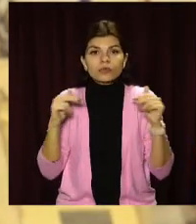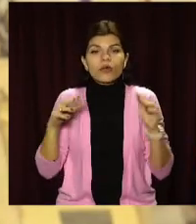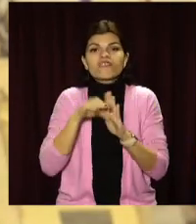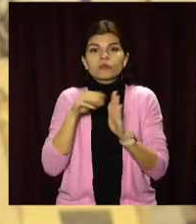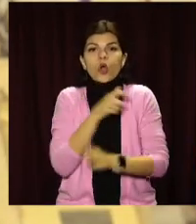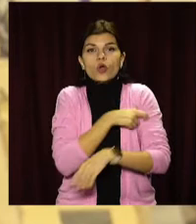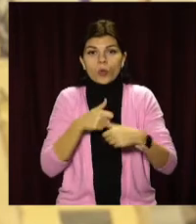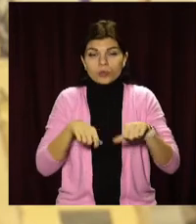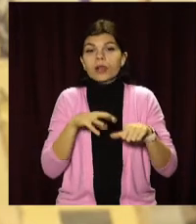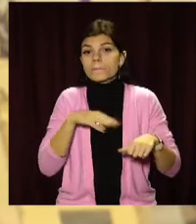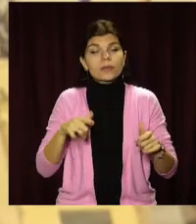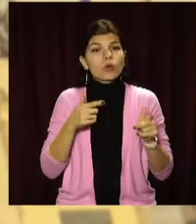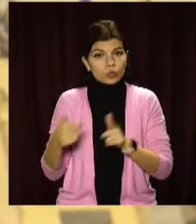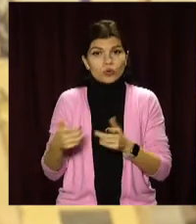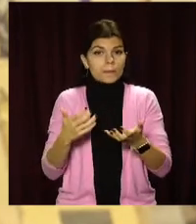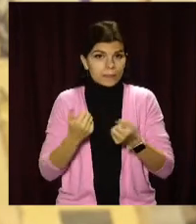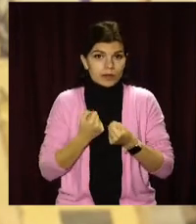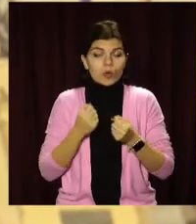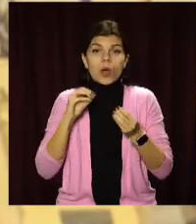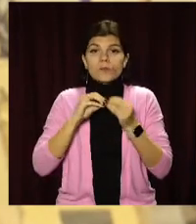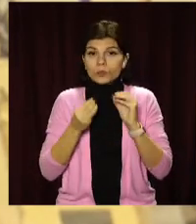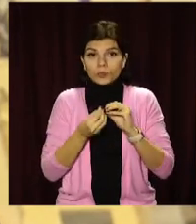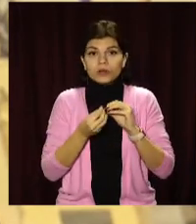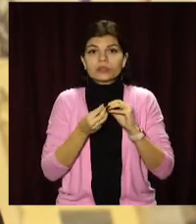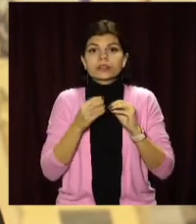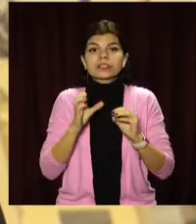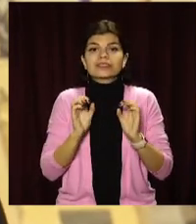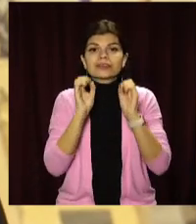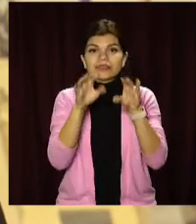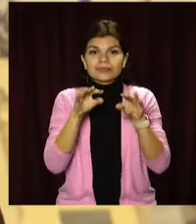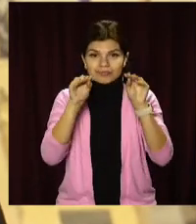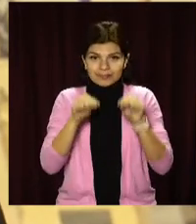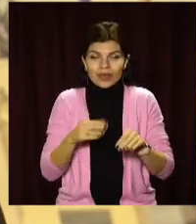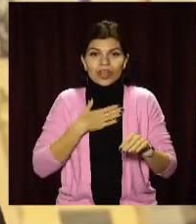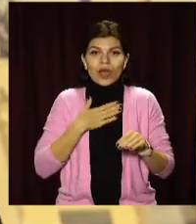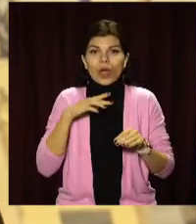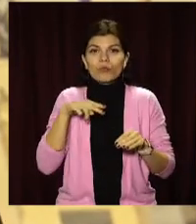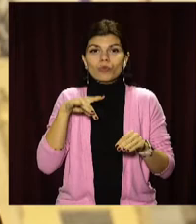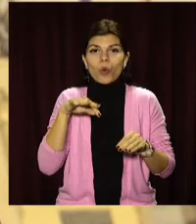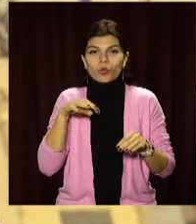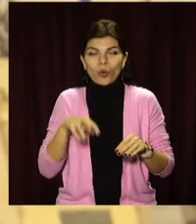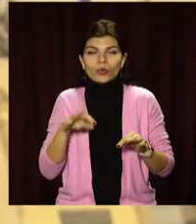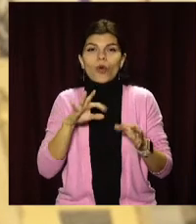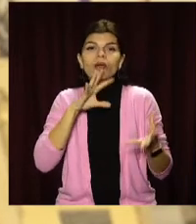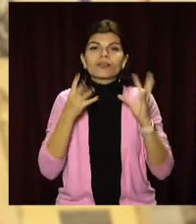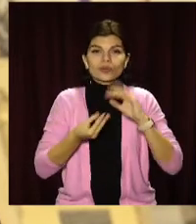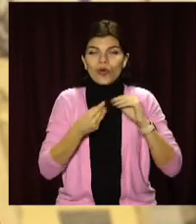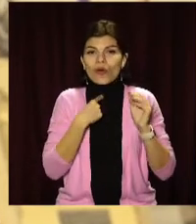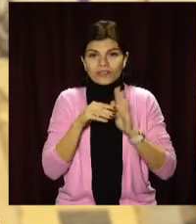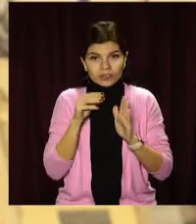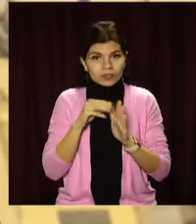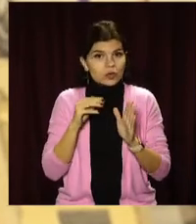виборчу комісію. Ми готові приймати. Проблем зі складанням нашого протоколу про встановлення результатів